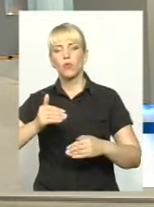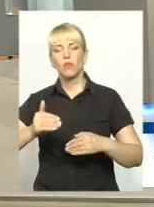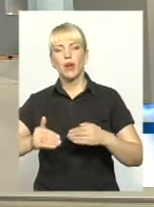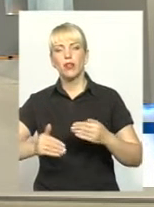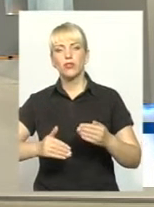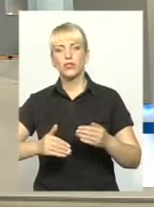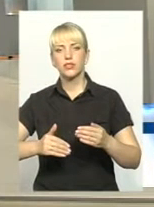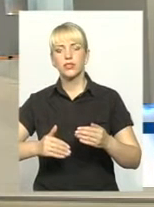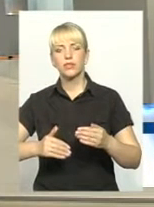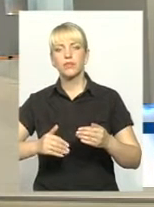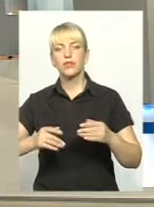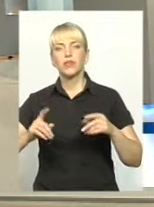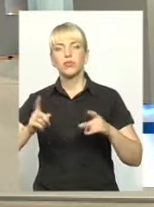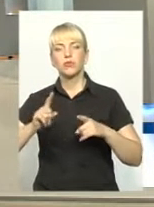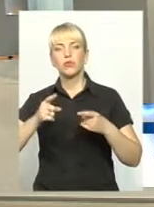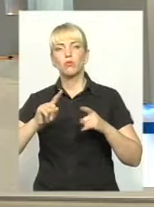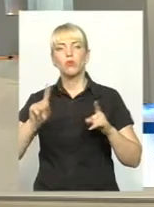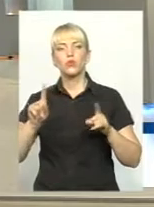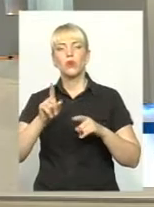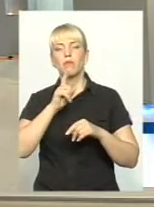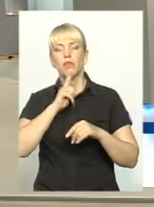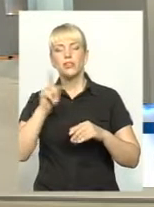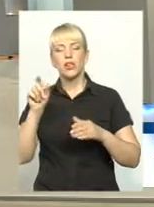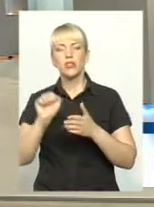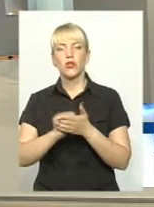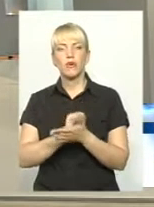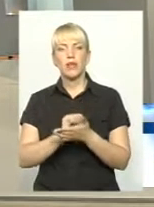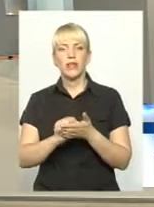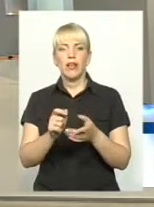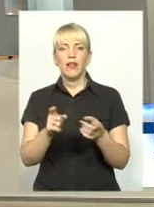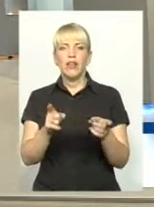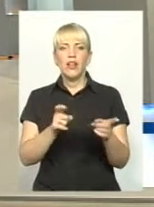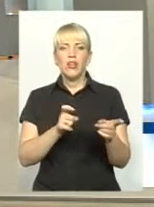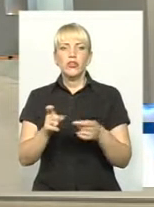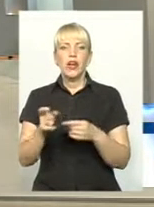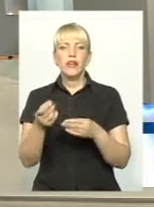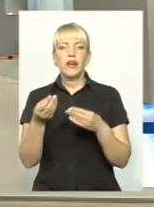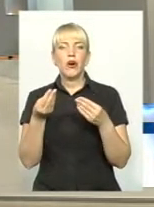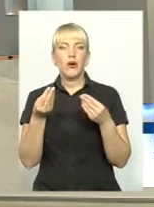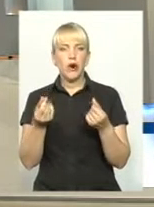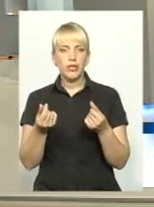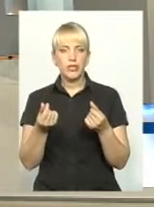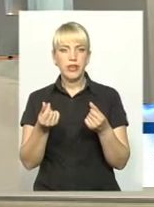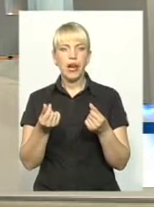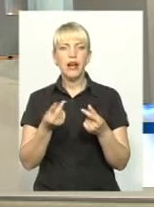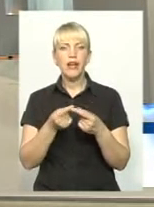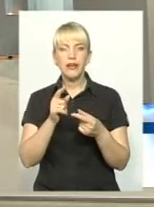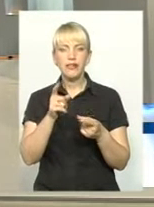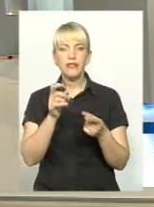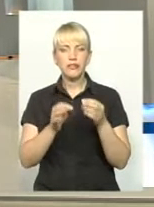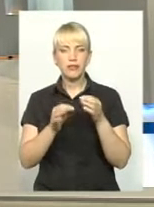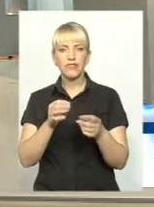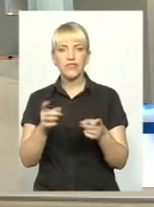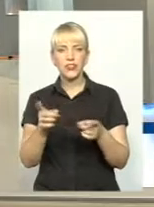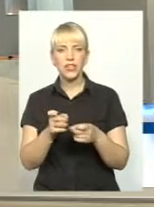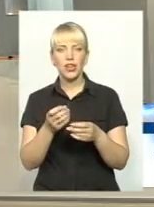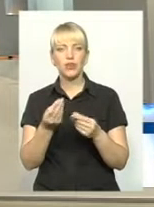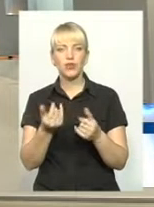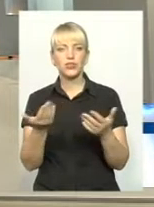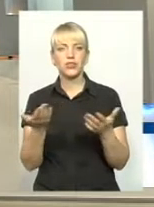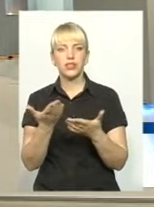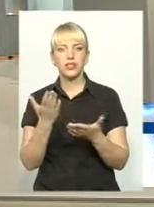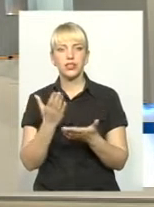наступальності, тому що під час документування вилучаються кошти. Суд вилучає ті кошти, які сьогодні є